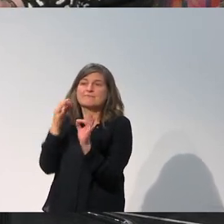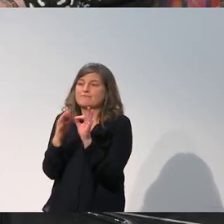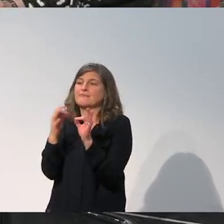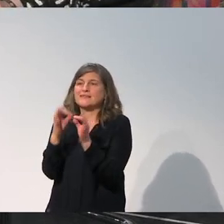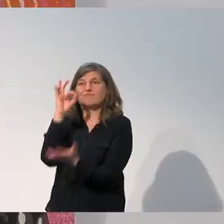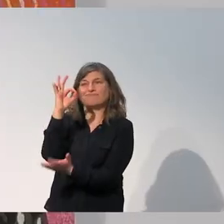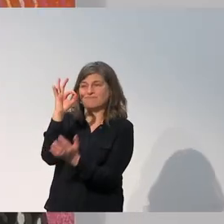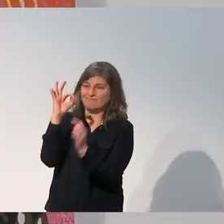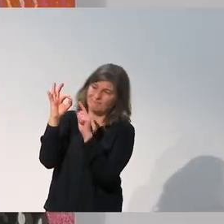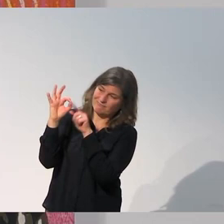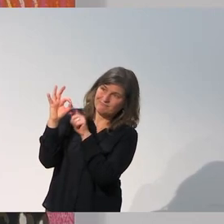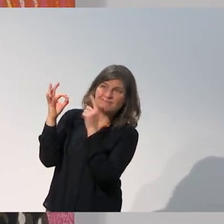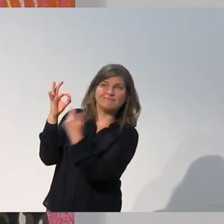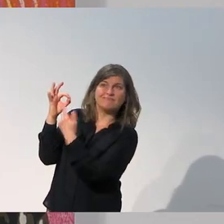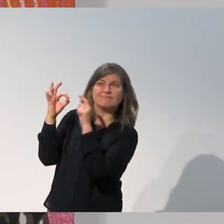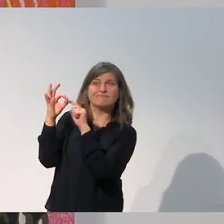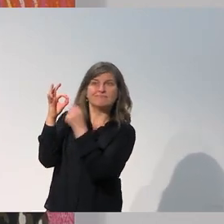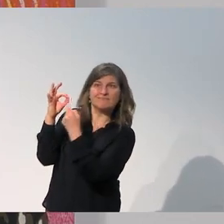Puisqu'il va terminer sa vie